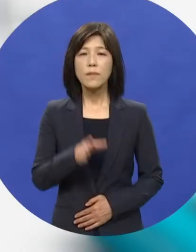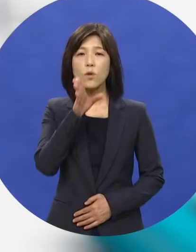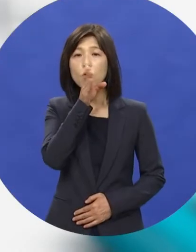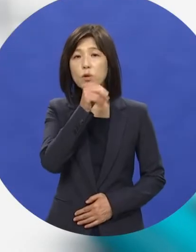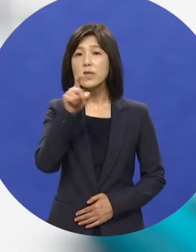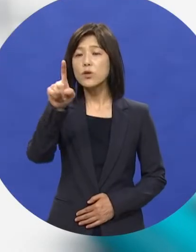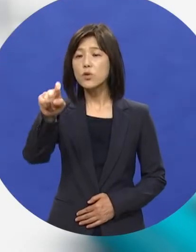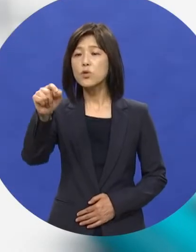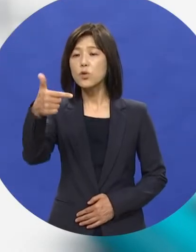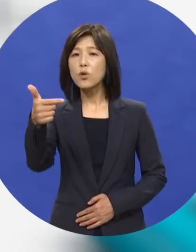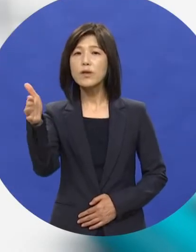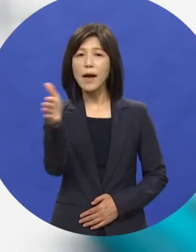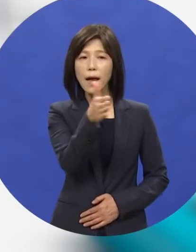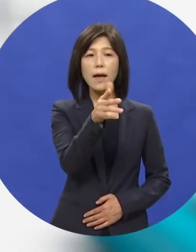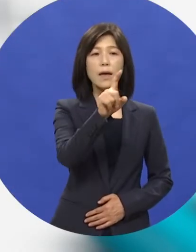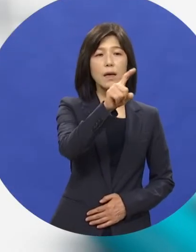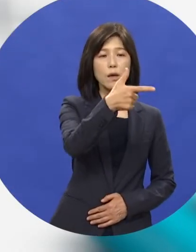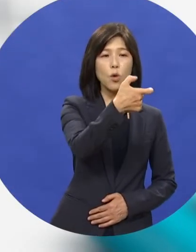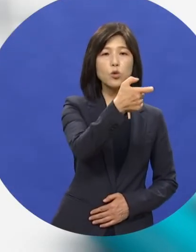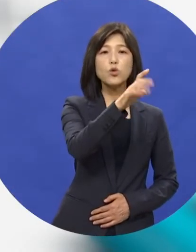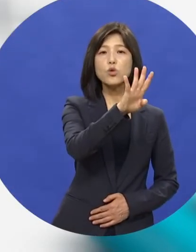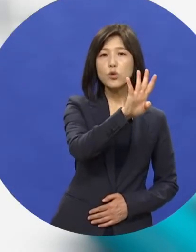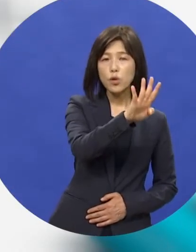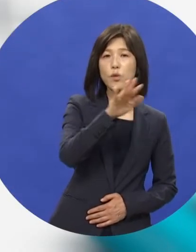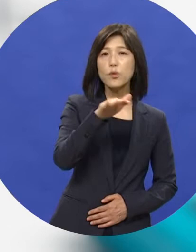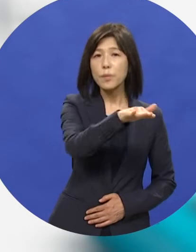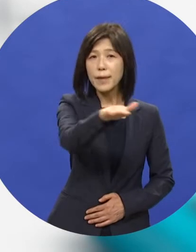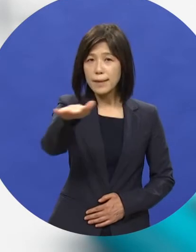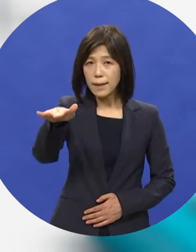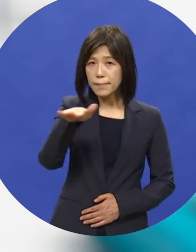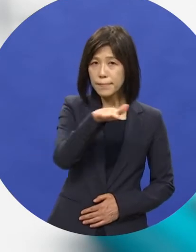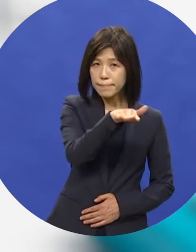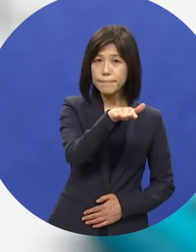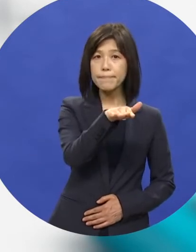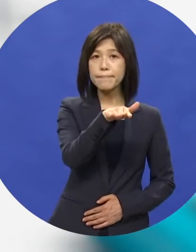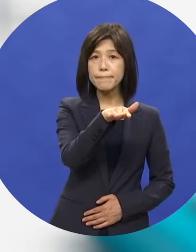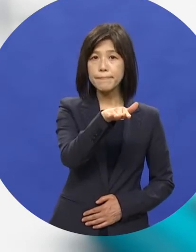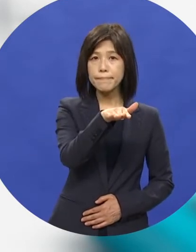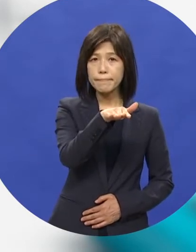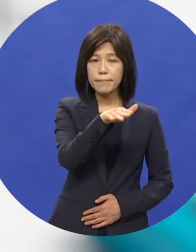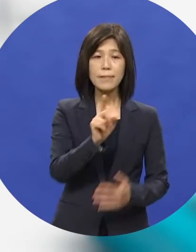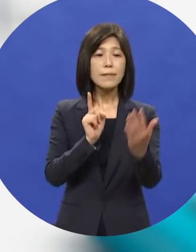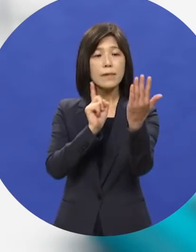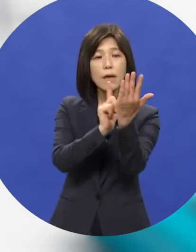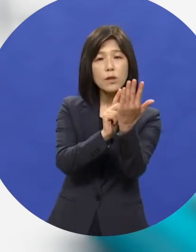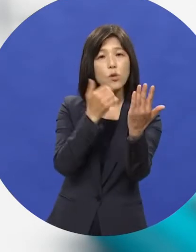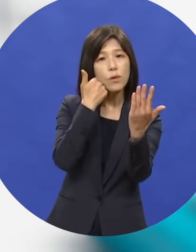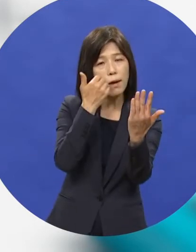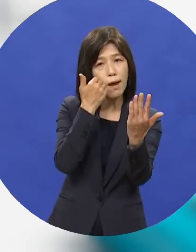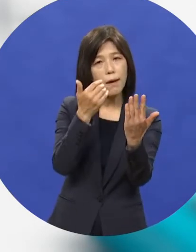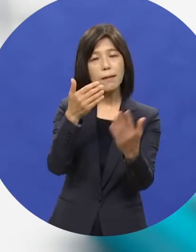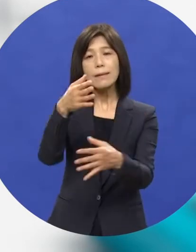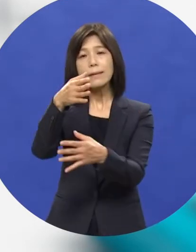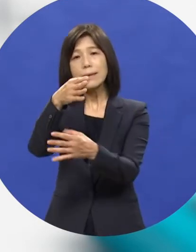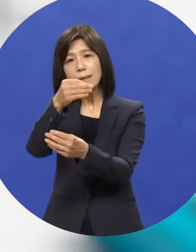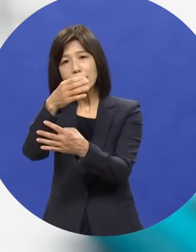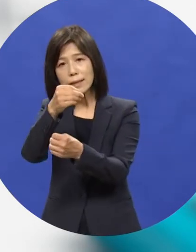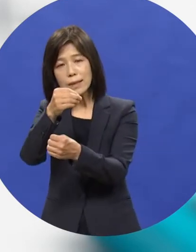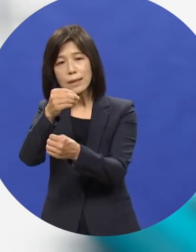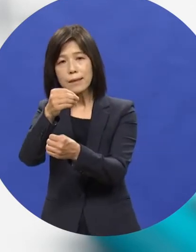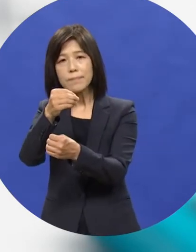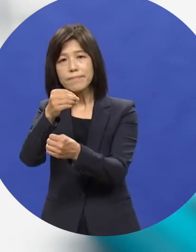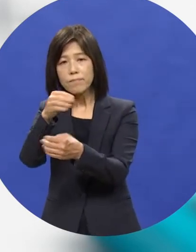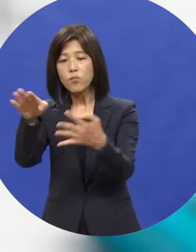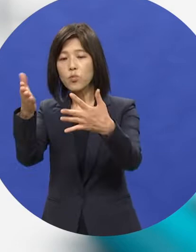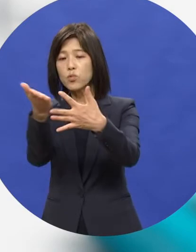16歳から64歳の区民の皆さんについては、対象と日にちを区切って予約